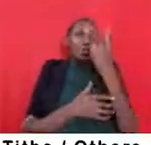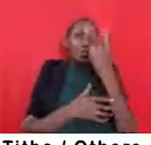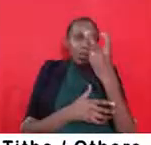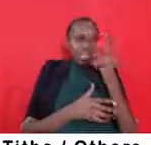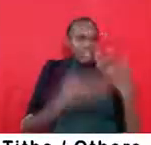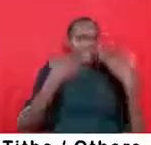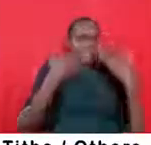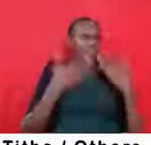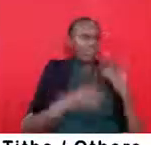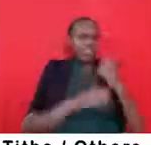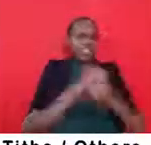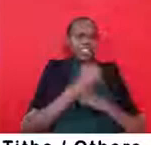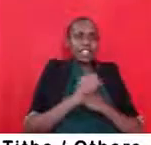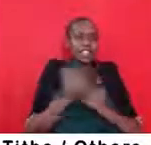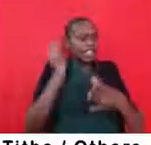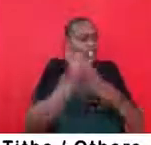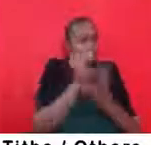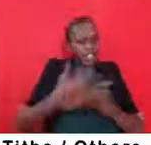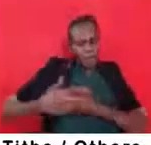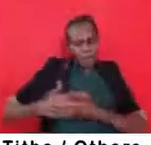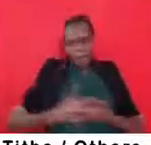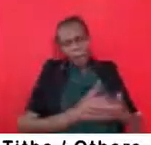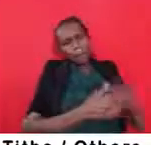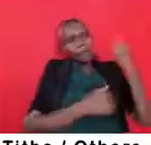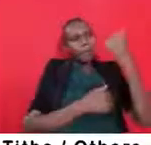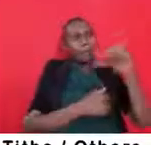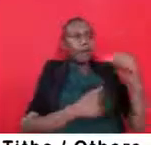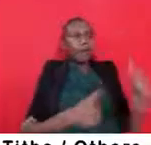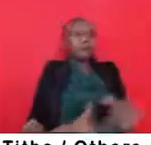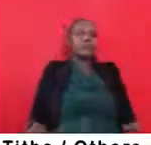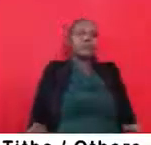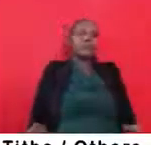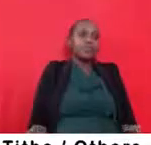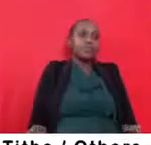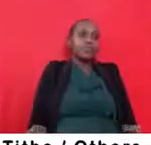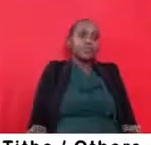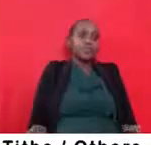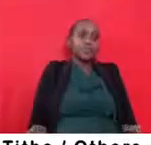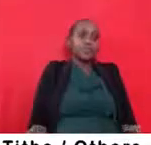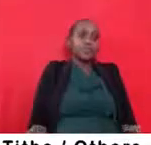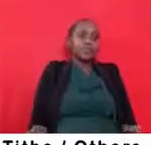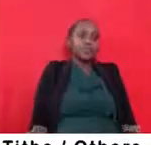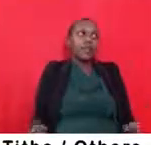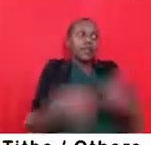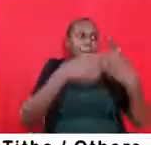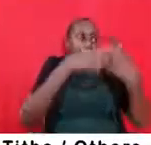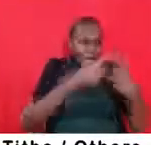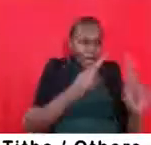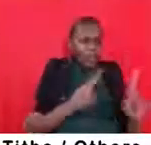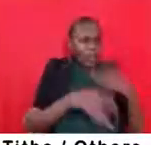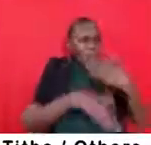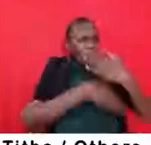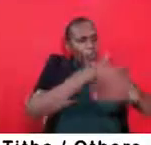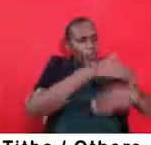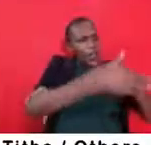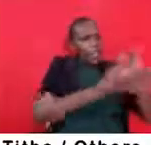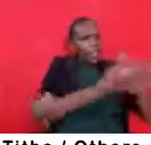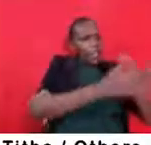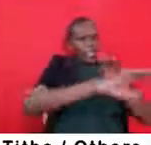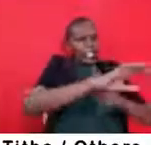20 ikapita. Bado Abraham hajapata mtoto. Lakini wakati huu wote